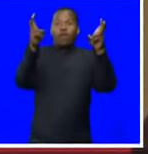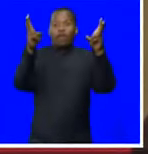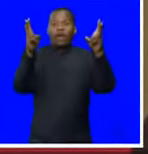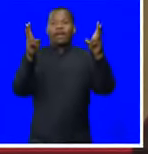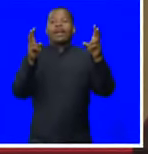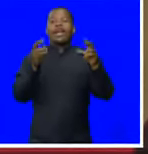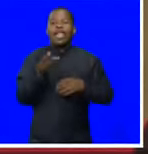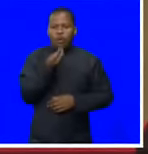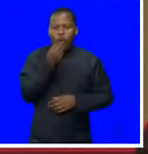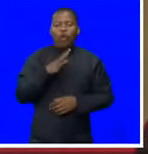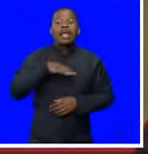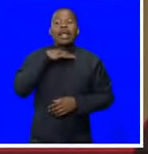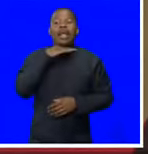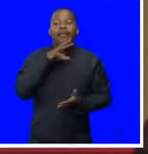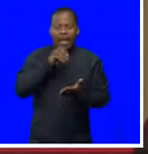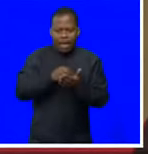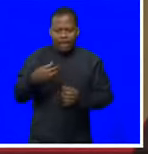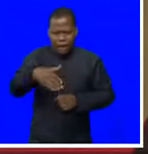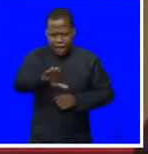lena le